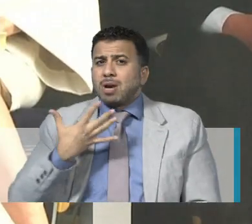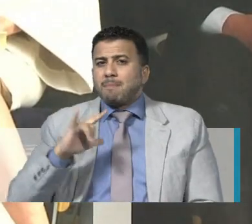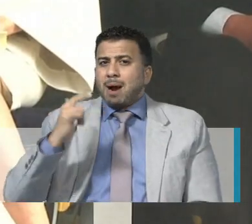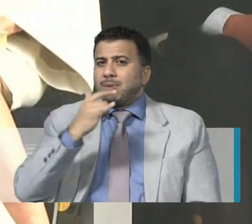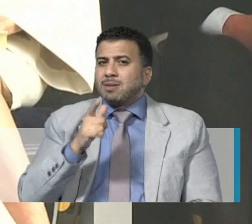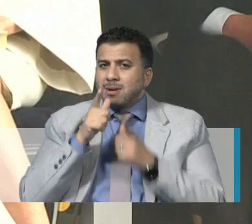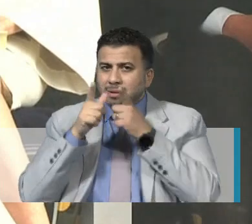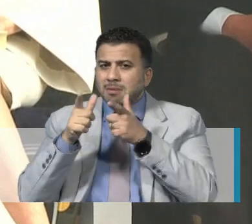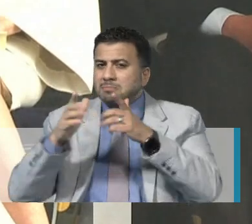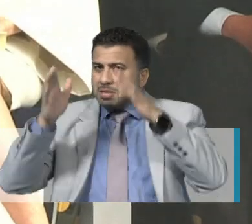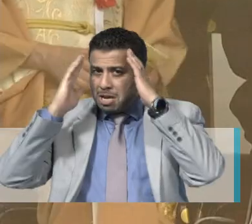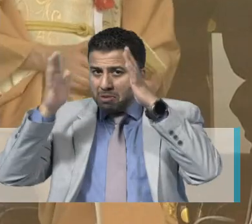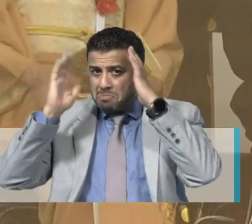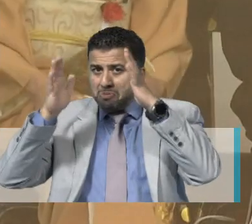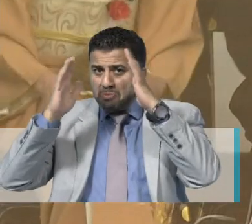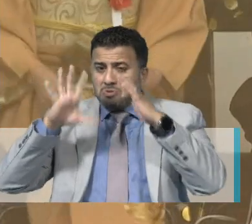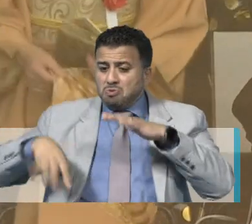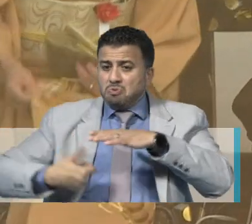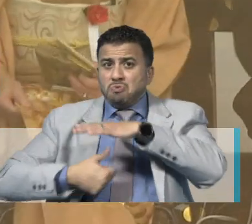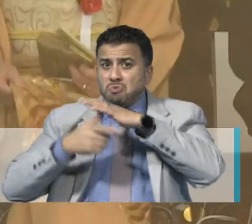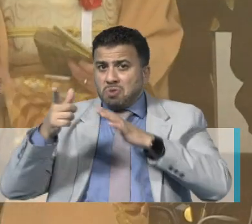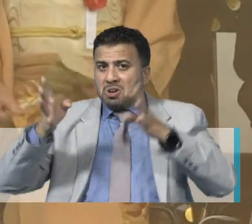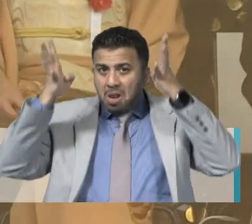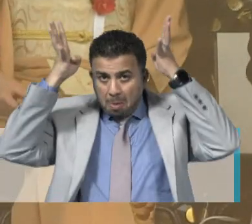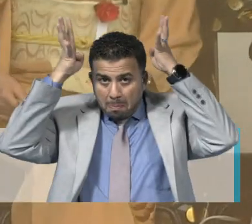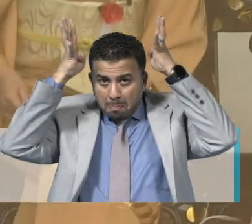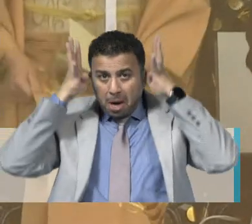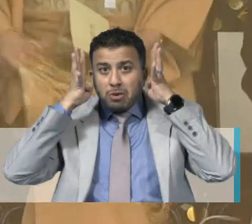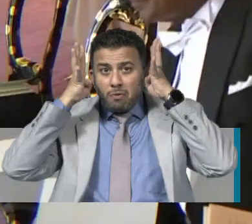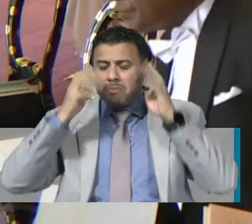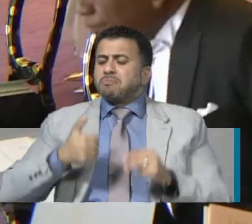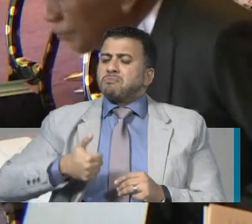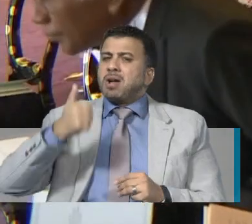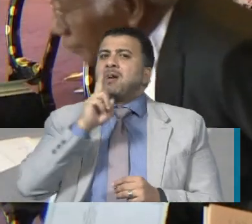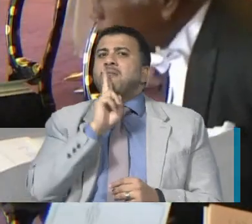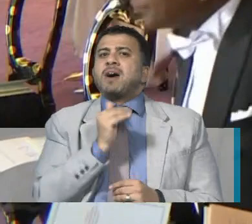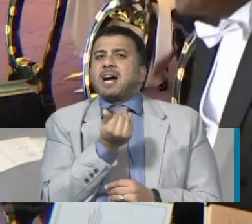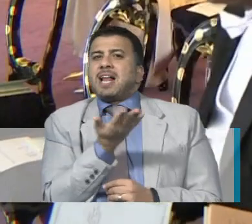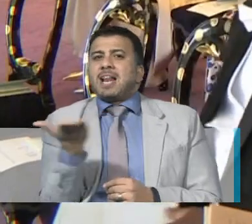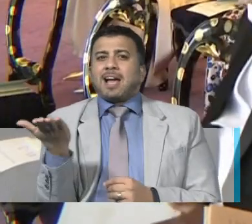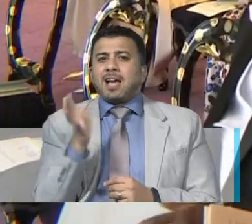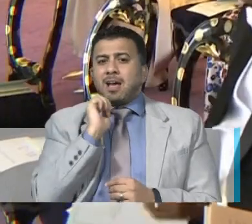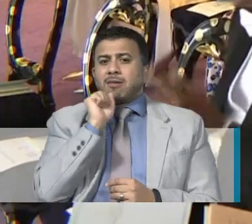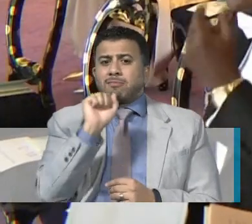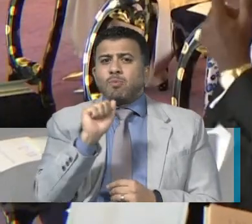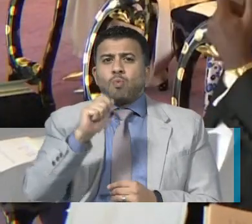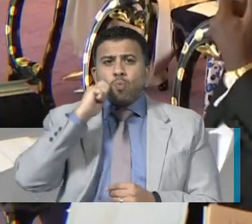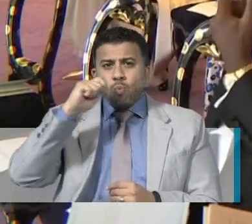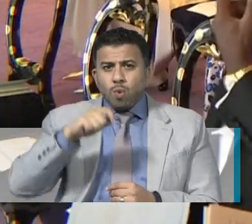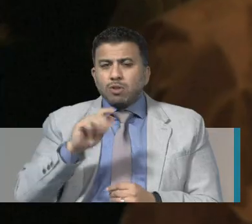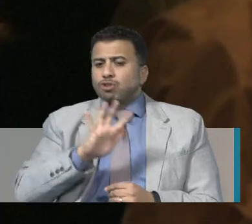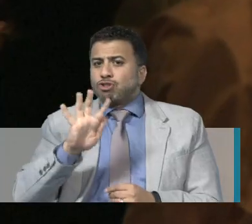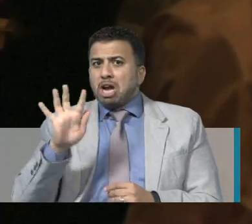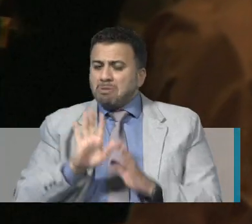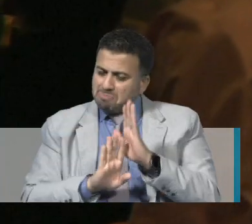الأعلى للقوات المسلحة، وتمنية سموهم للإمبراطور بالتوفيق والخير في خدمة وطنه